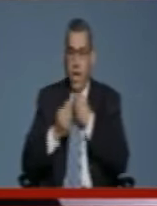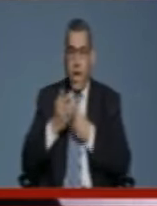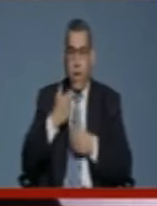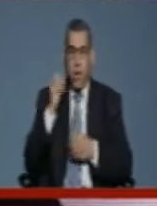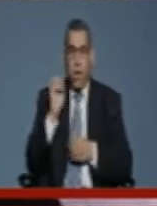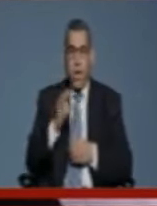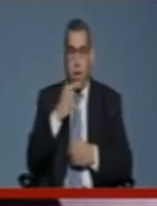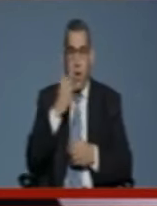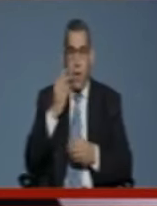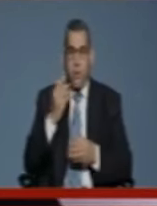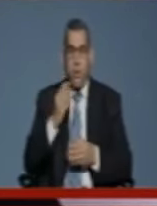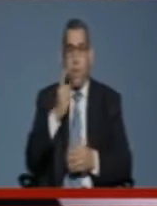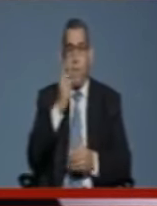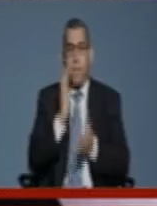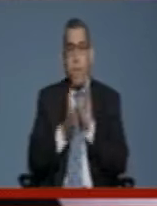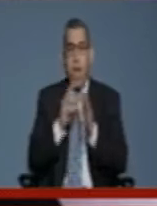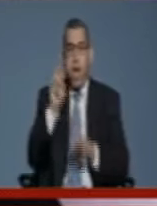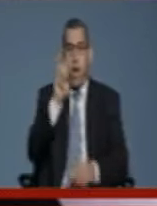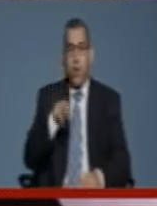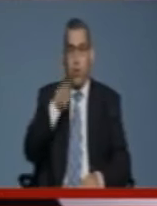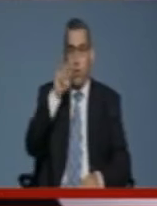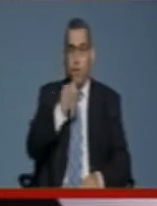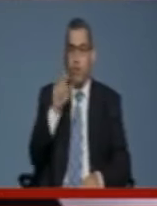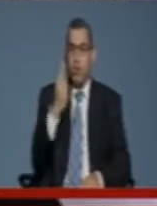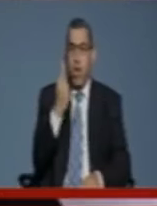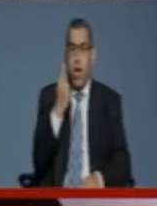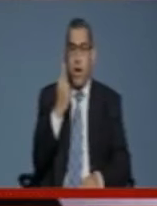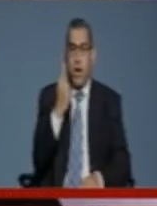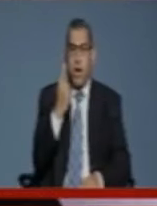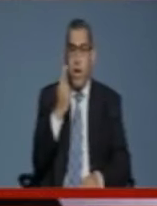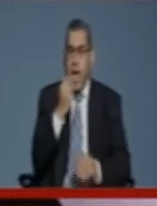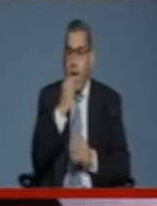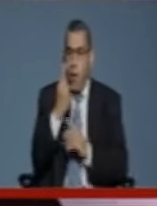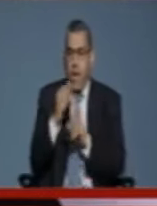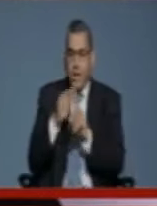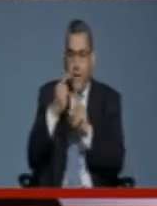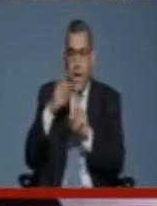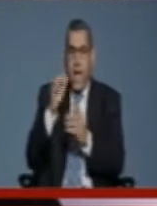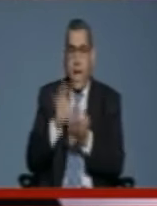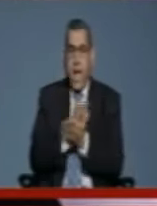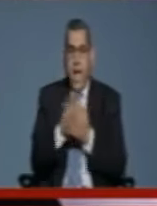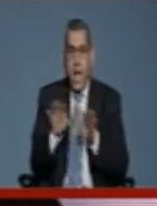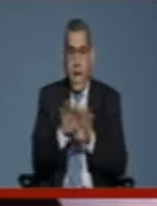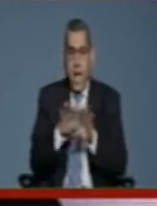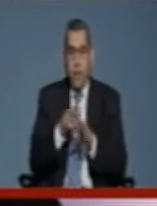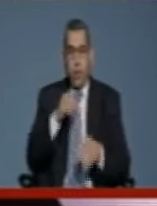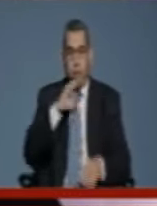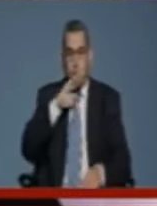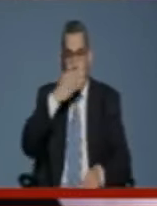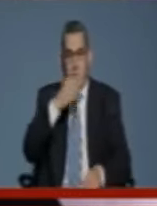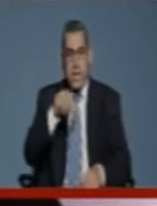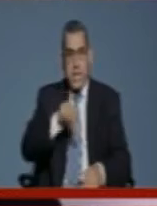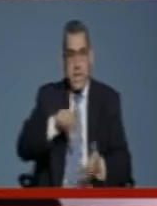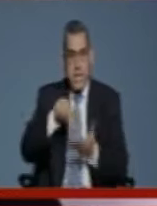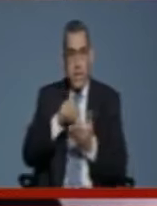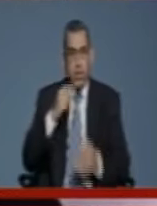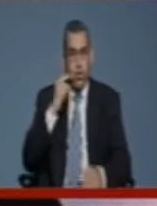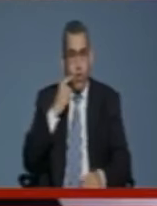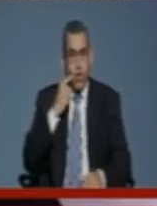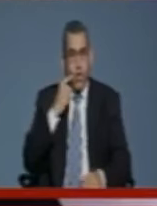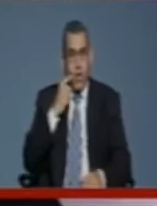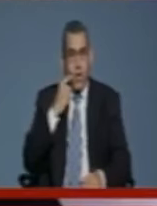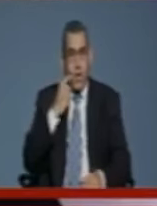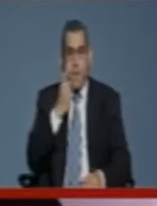بمليار دولار في الشهر. يعني عايز اجيب قمح، ذره، زيت، فول، صويا بمليار